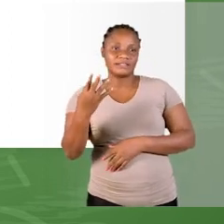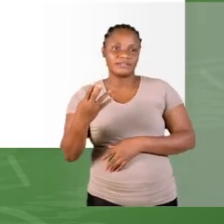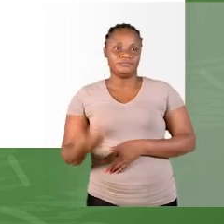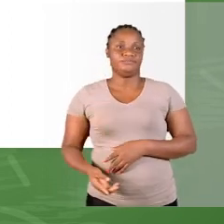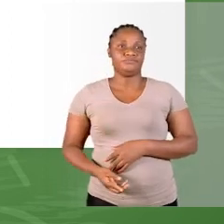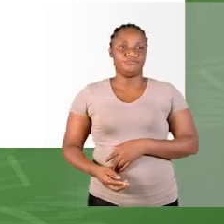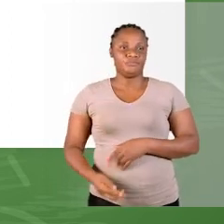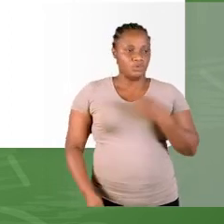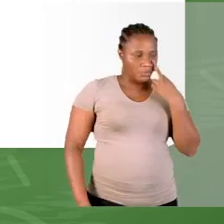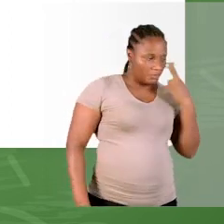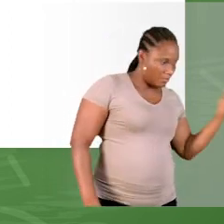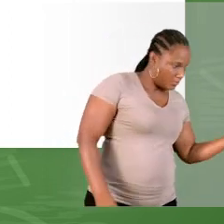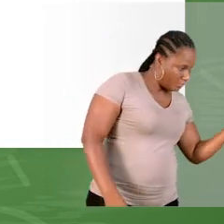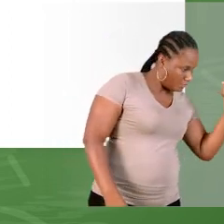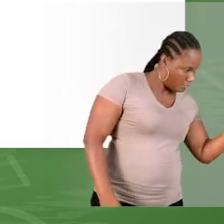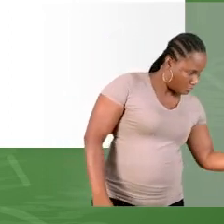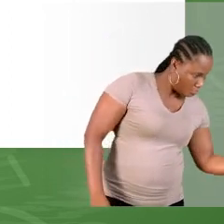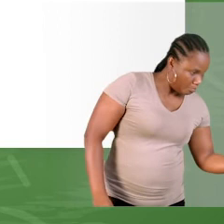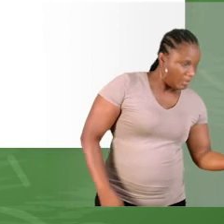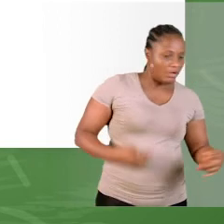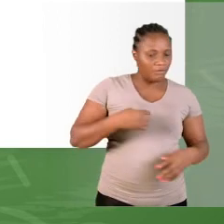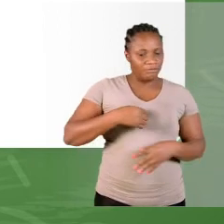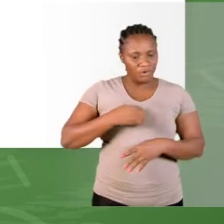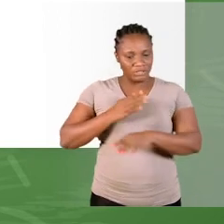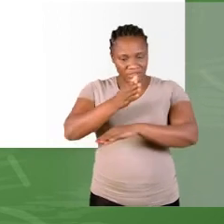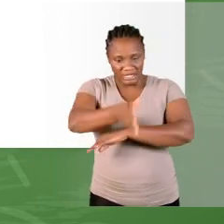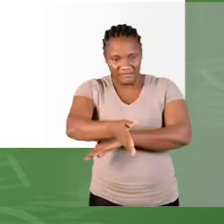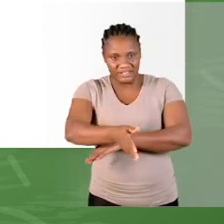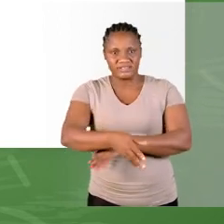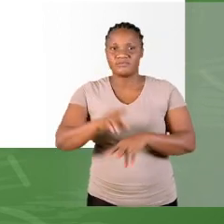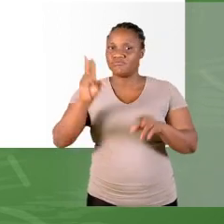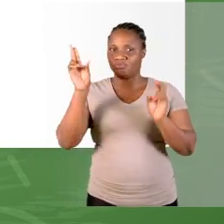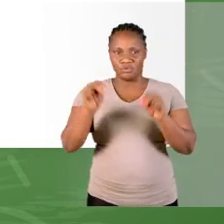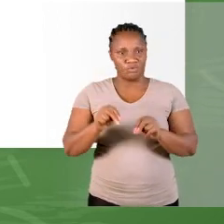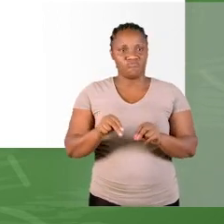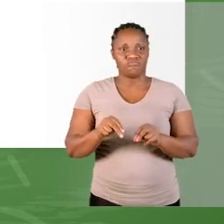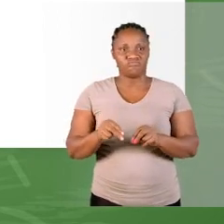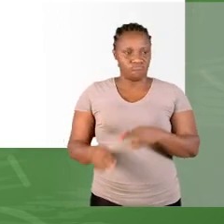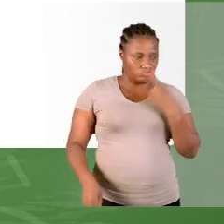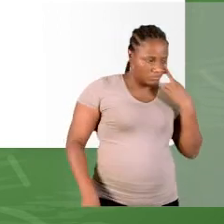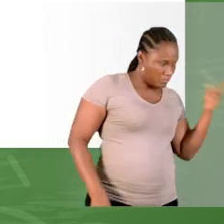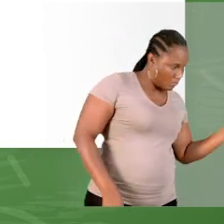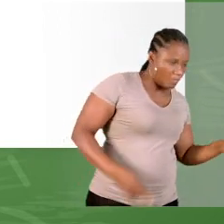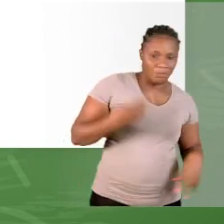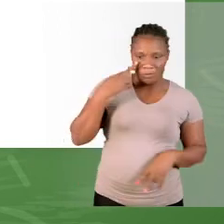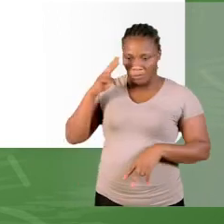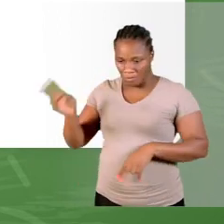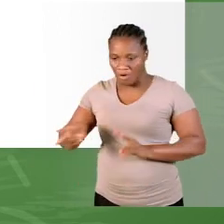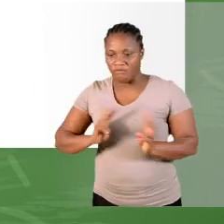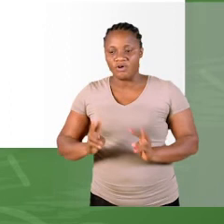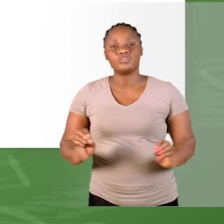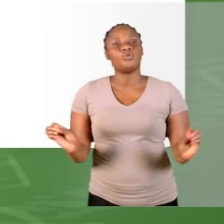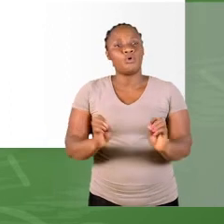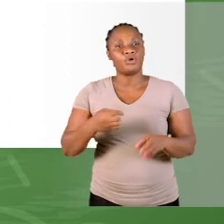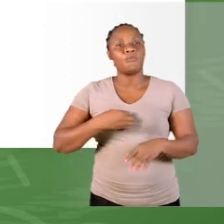Regarder seulement à gauche. Non, regarder seulement à gauche ne suffit pas. Donc, cette affirmation est fausse. Je ne